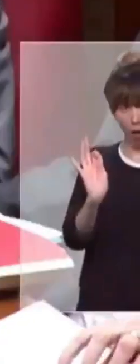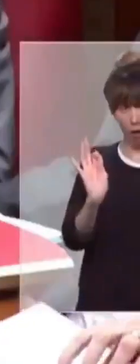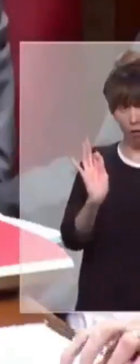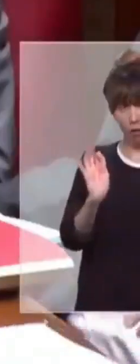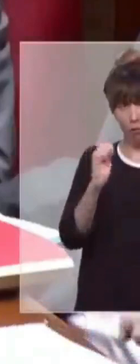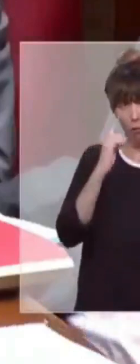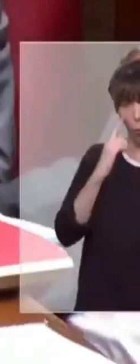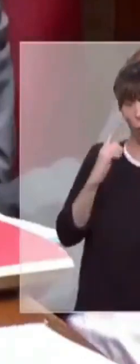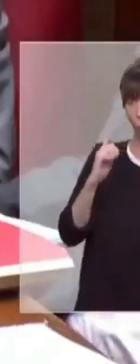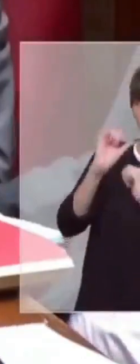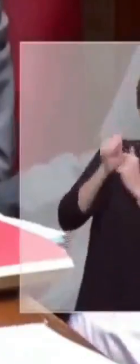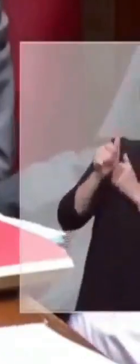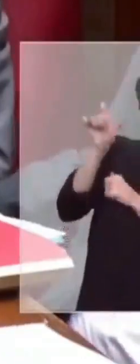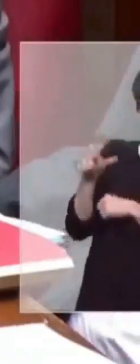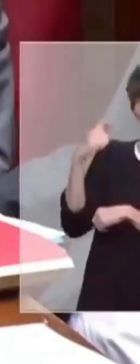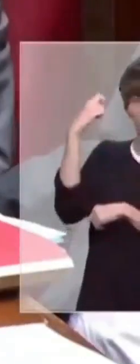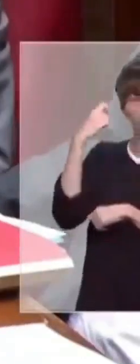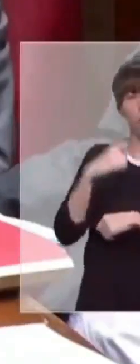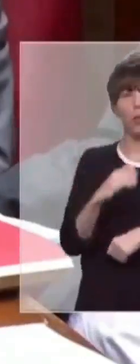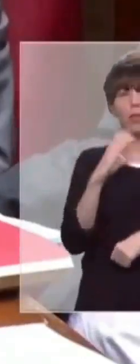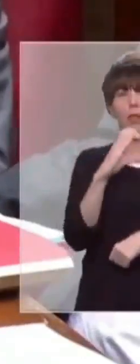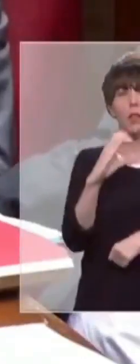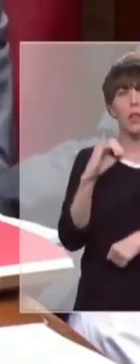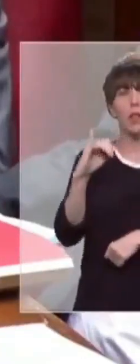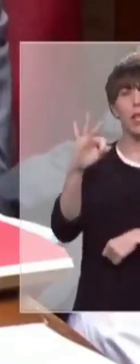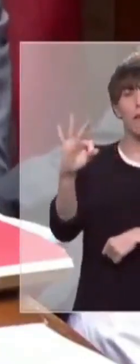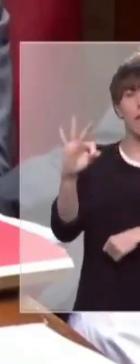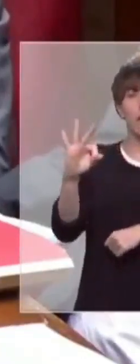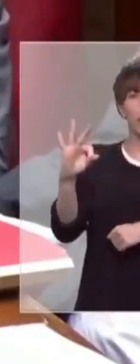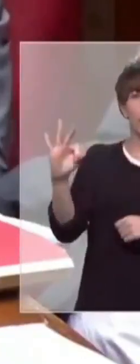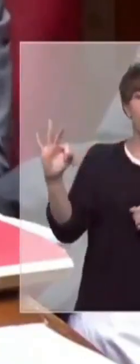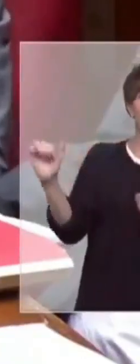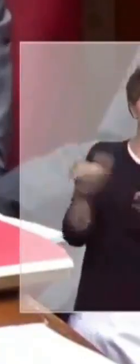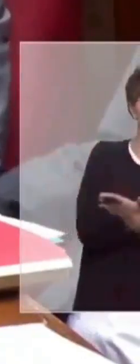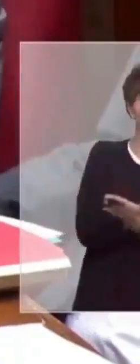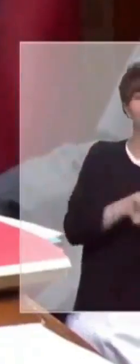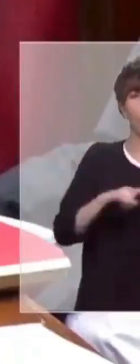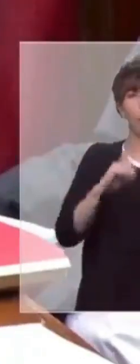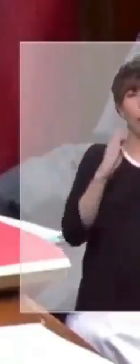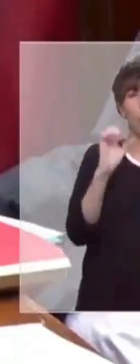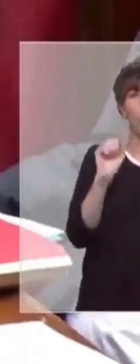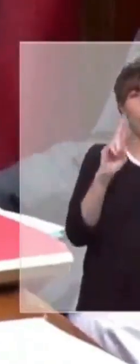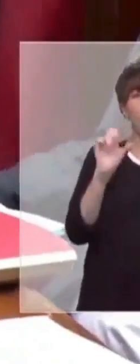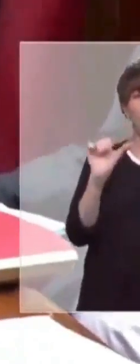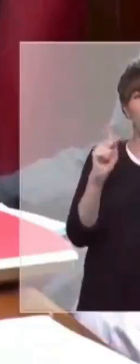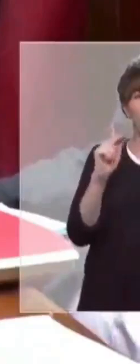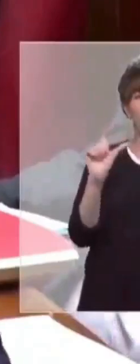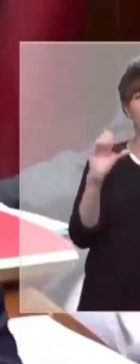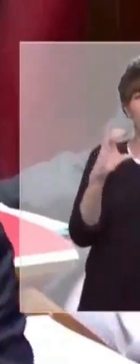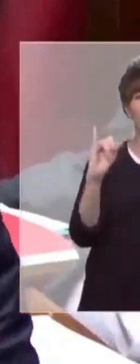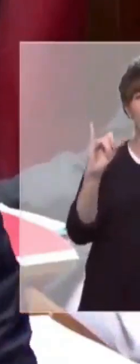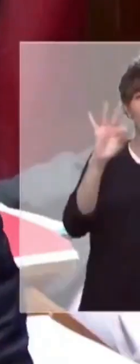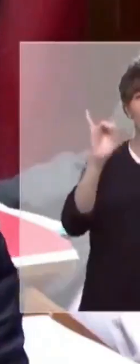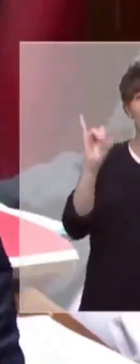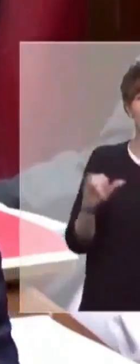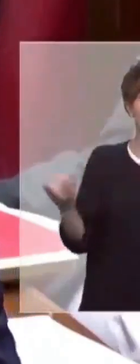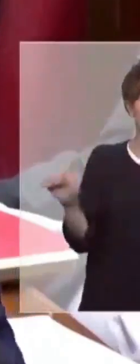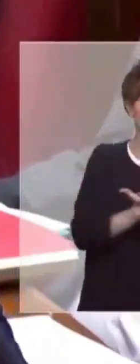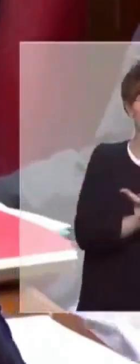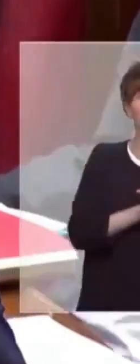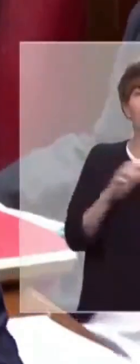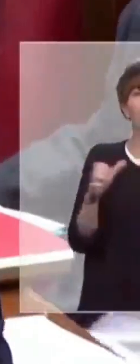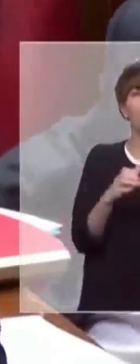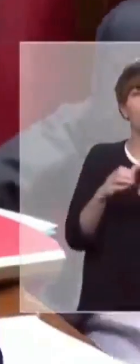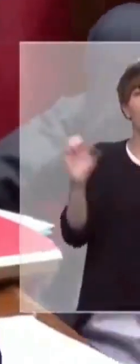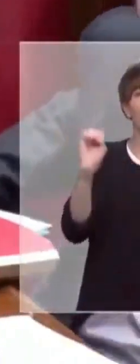يعني أن هنالك هذه العبارات قبل يومين فقط من شهر رمضان، فيعني هو بالنسبة لهم